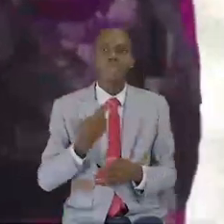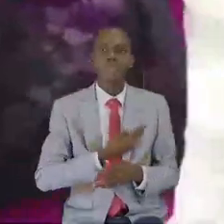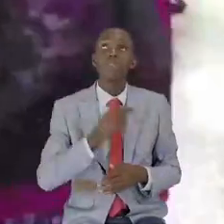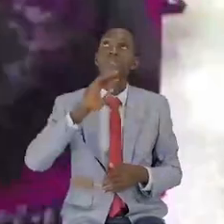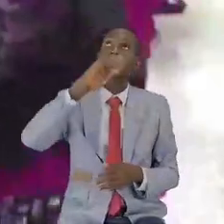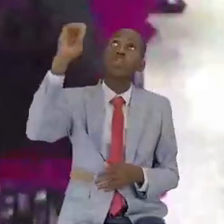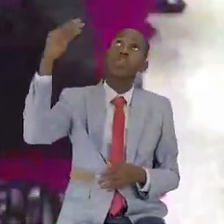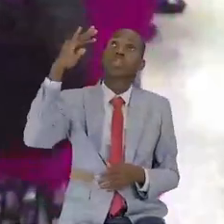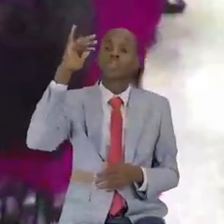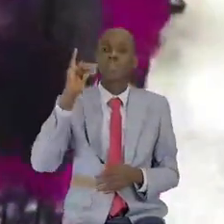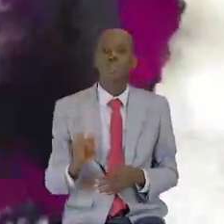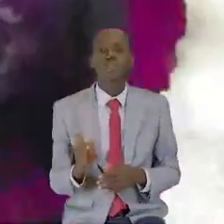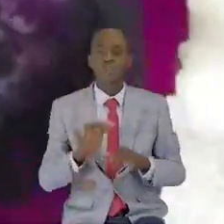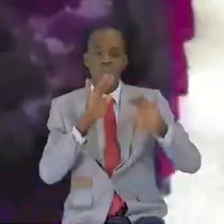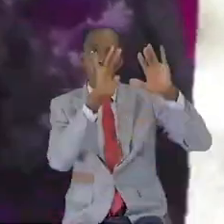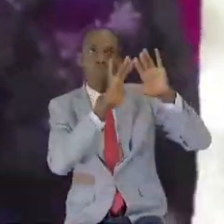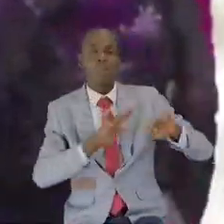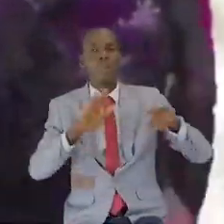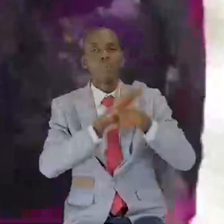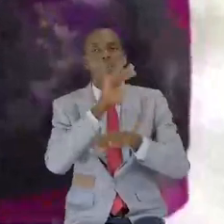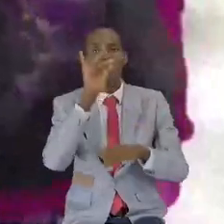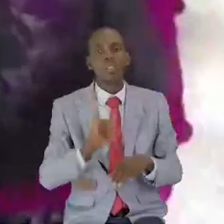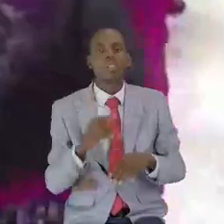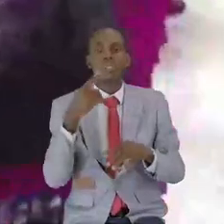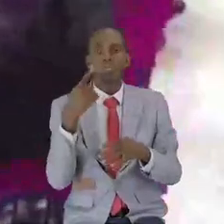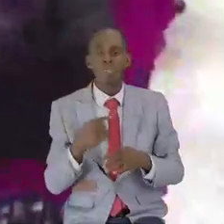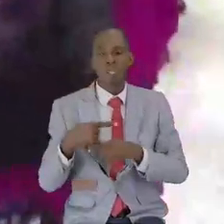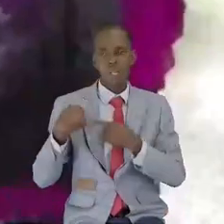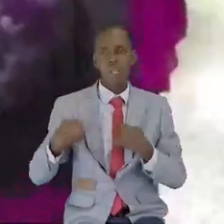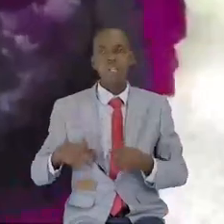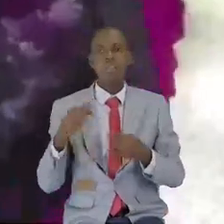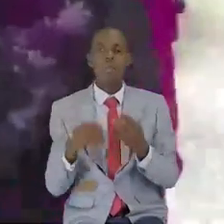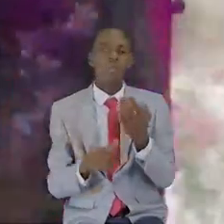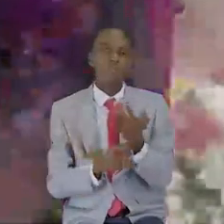façon gratuite, le cœur de chair.